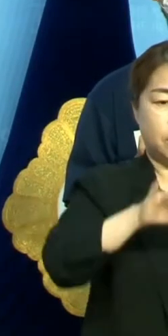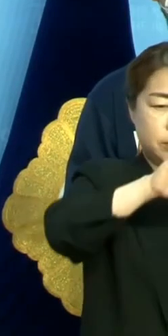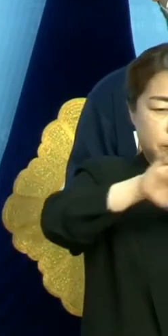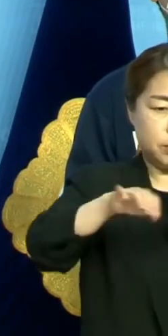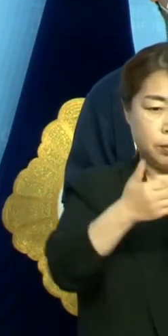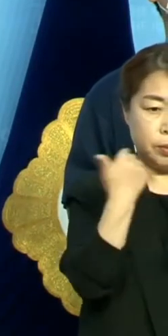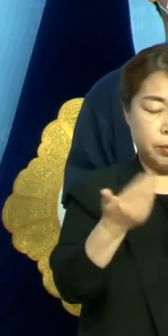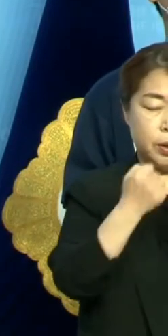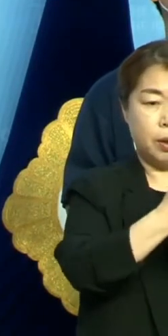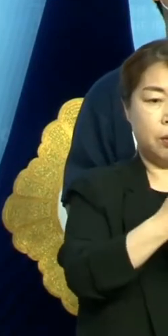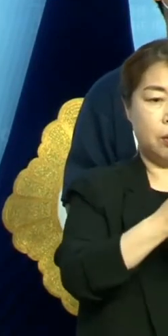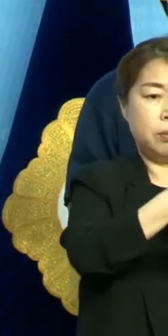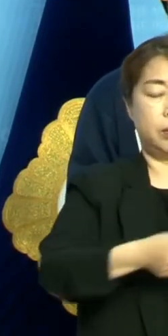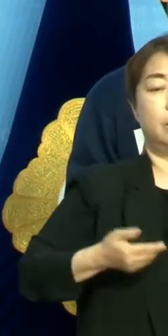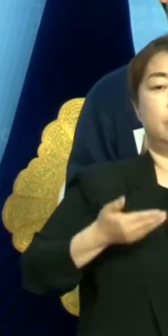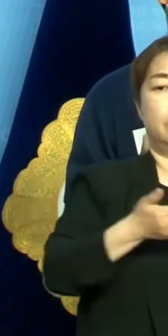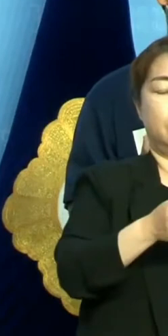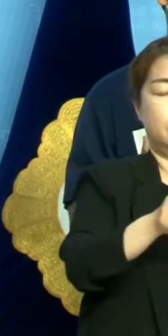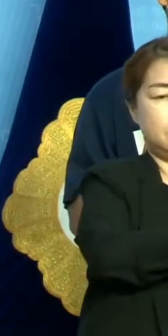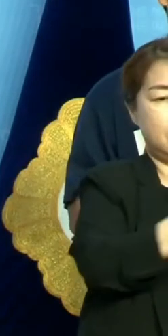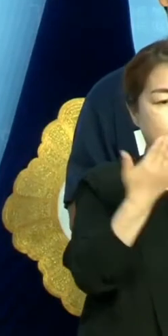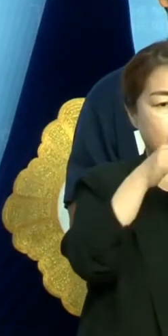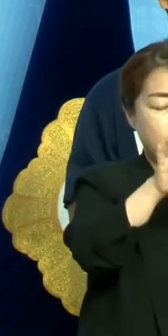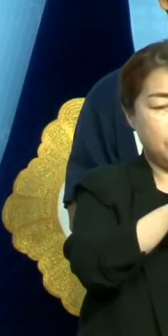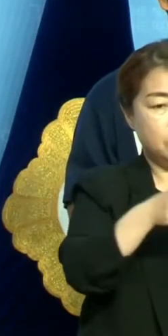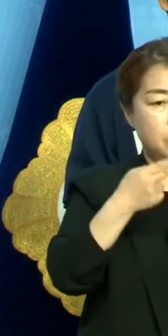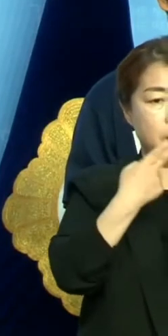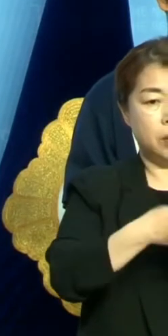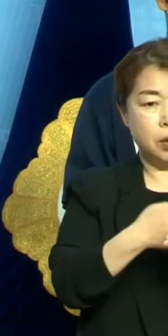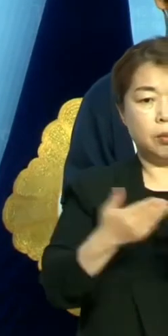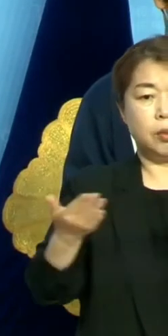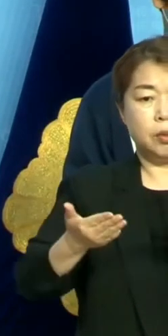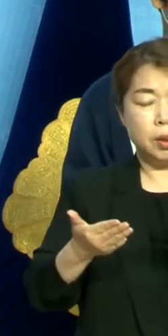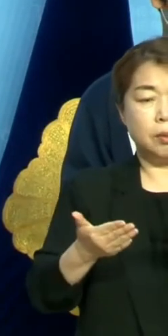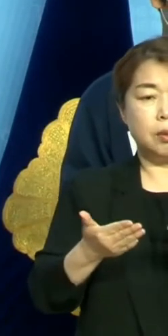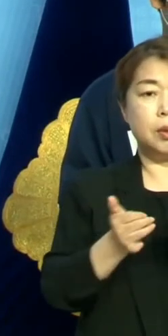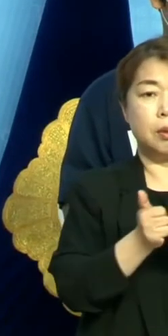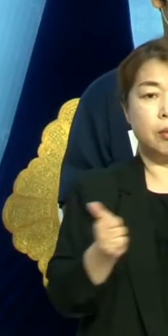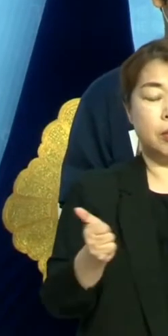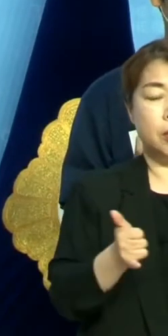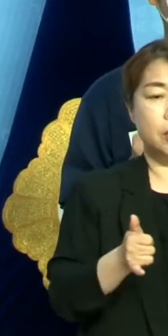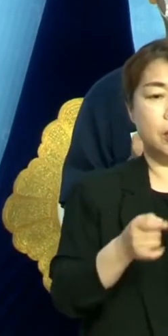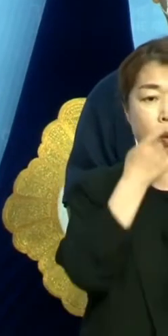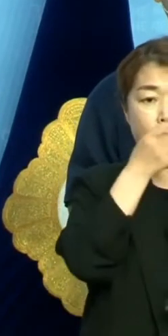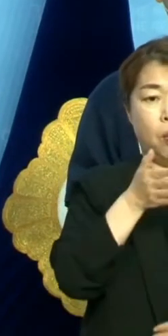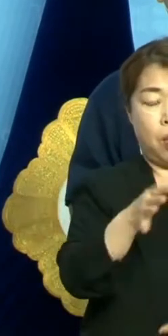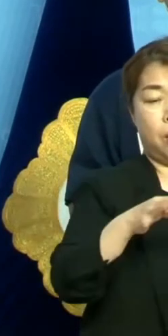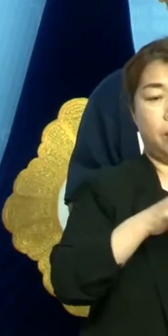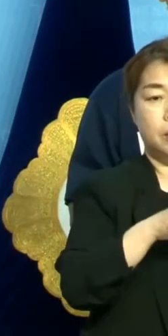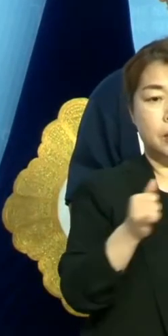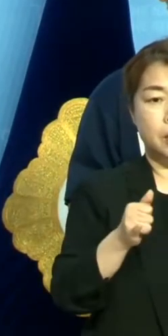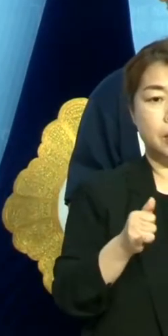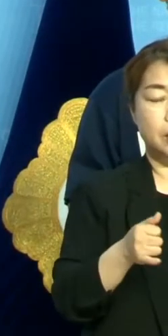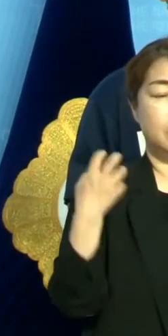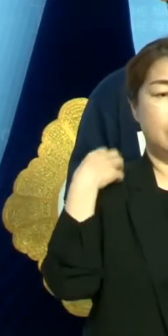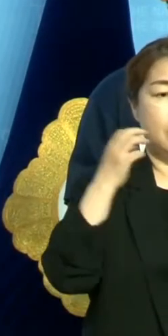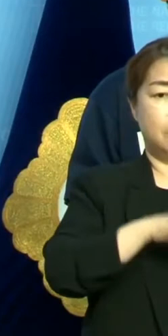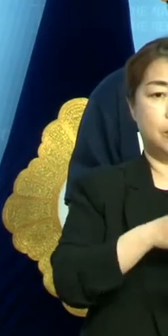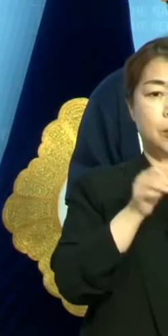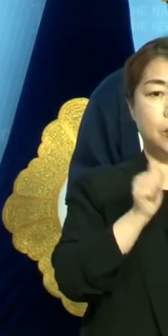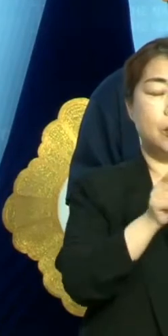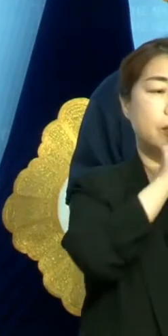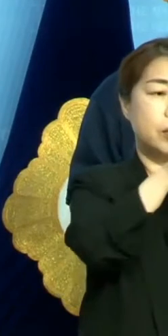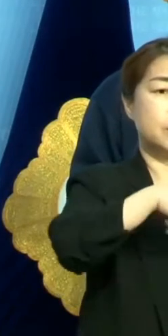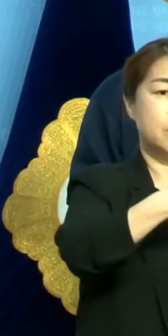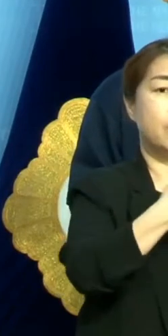했습니다 특정 학교는 교직원들과 학과 교수들을 등록금 반환 소송에 참여한 학생들에게 직접